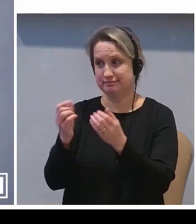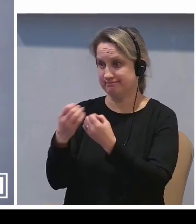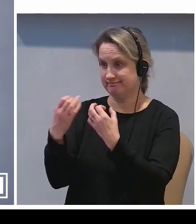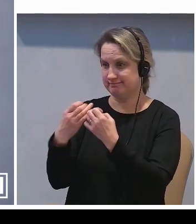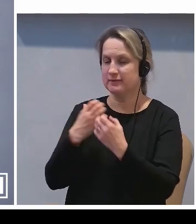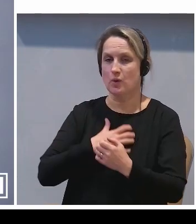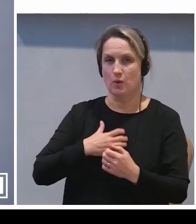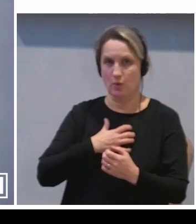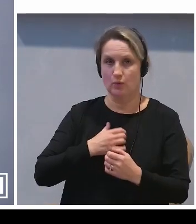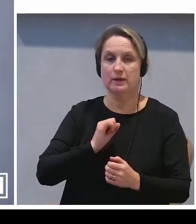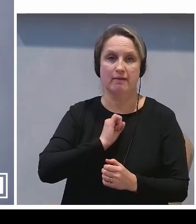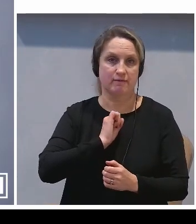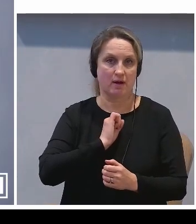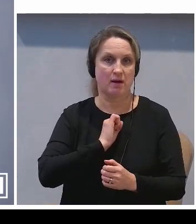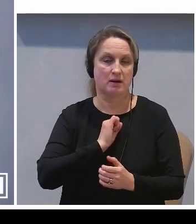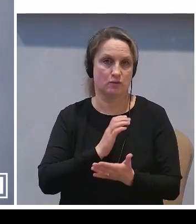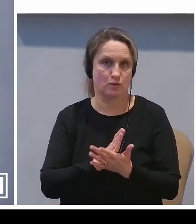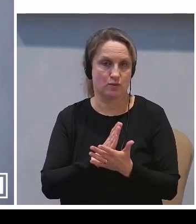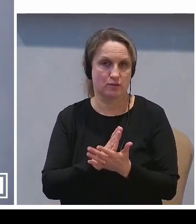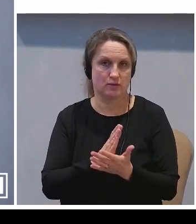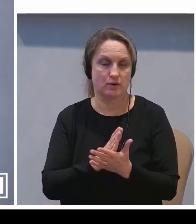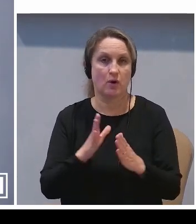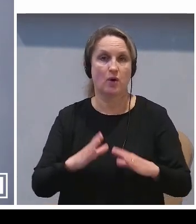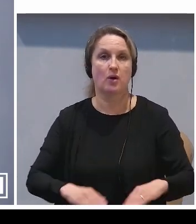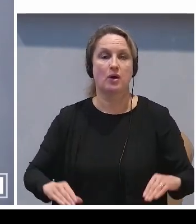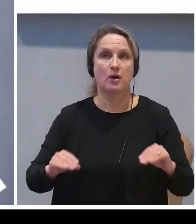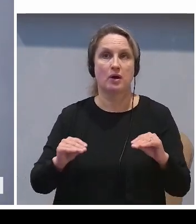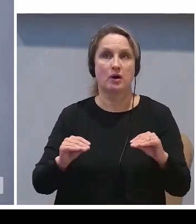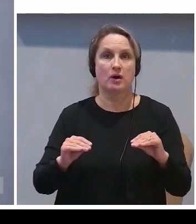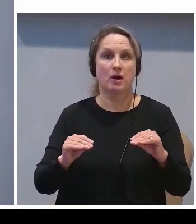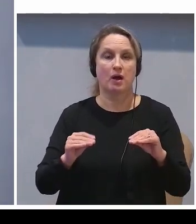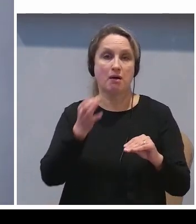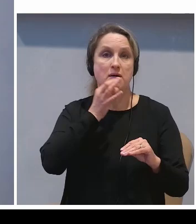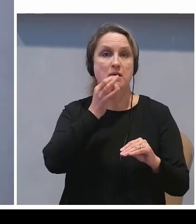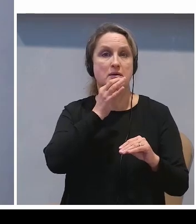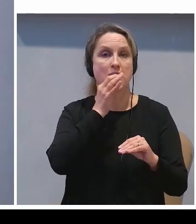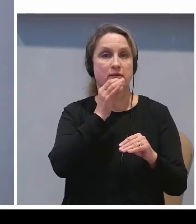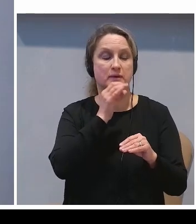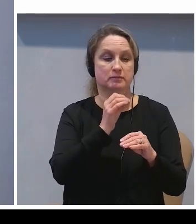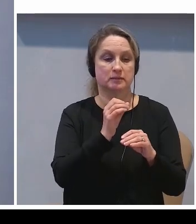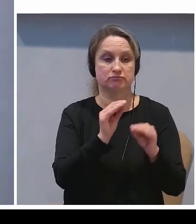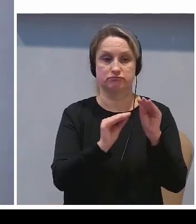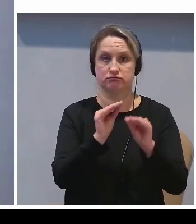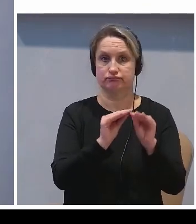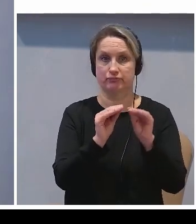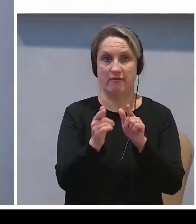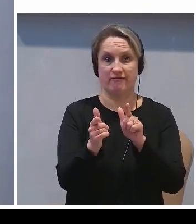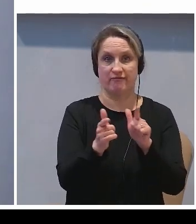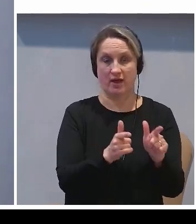on oluline ja vajalik. Ravim töötati välja ja